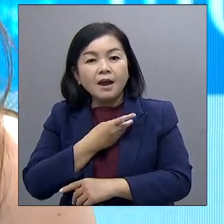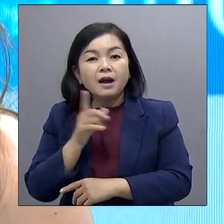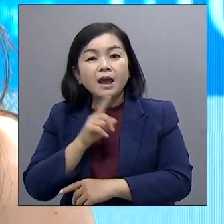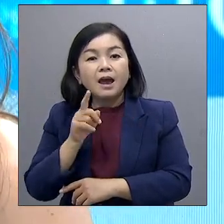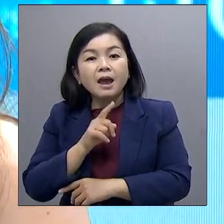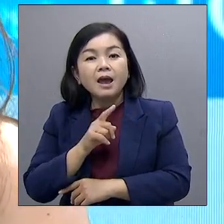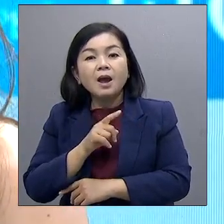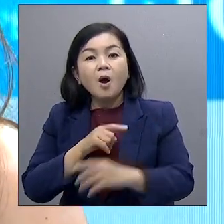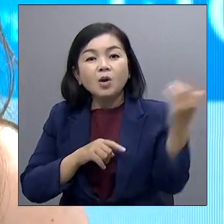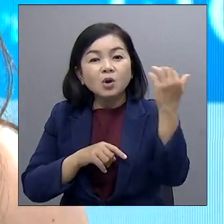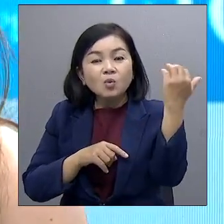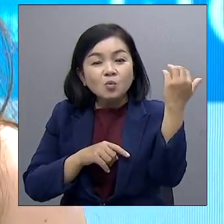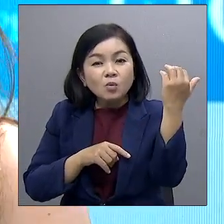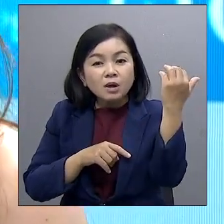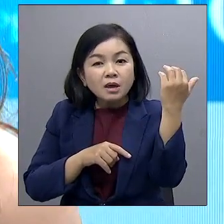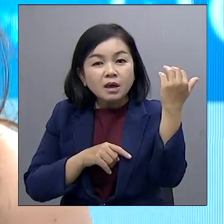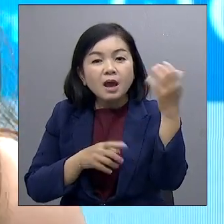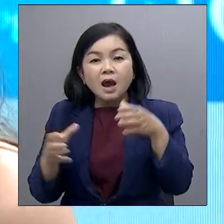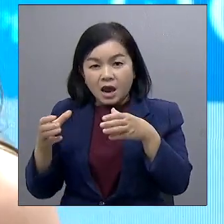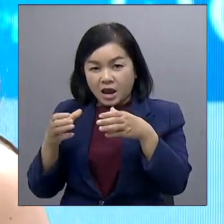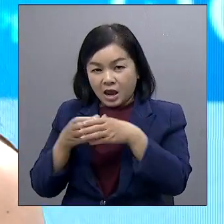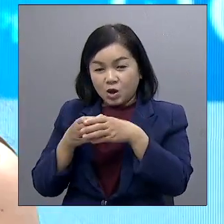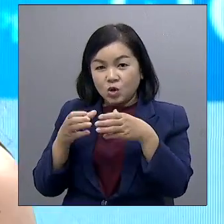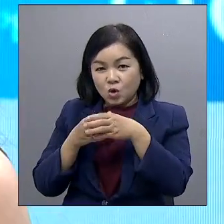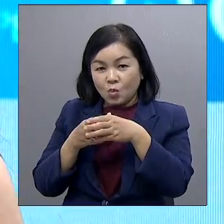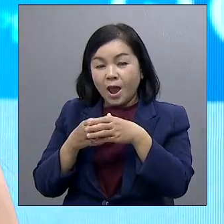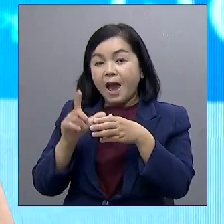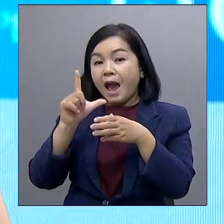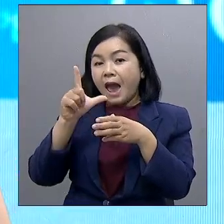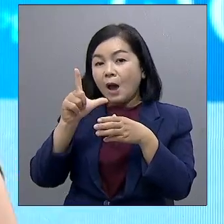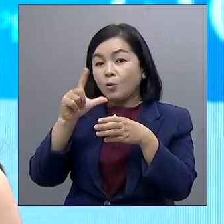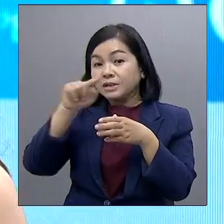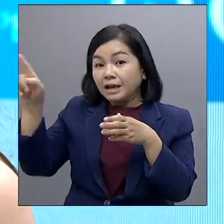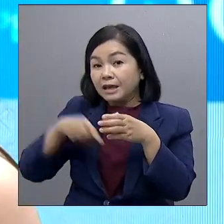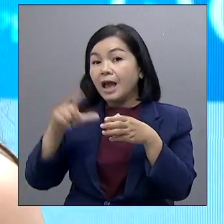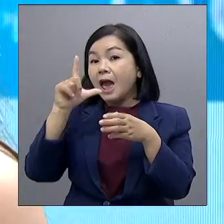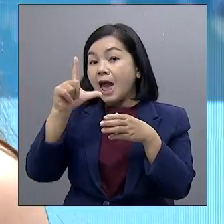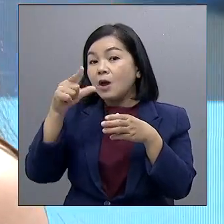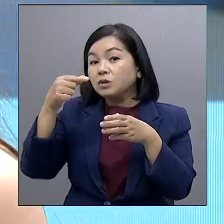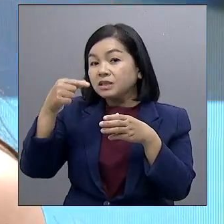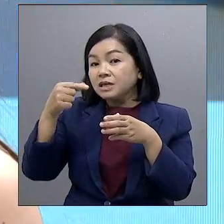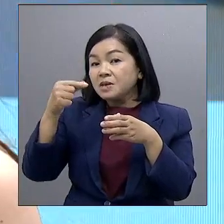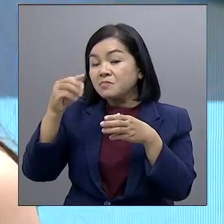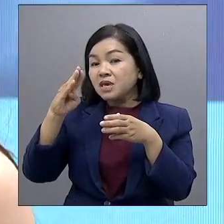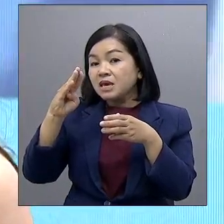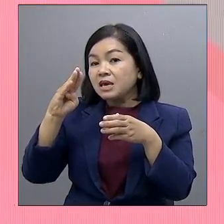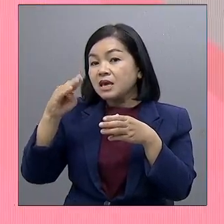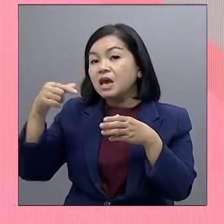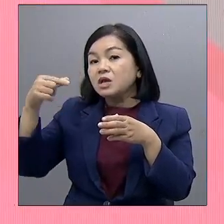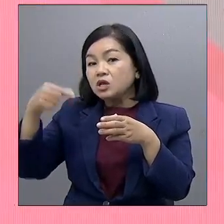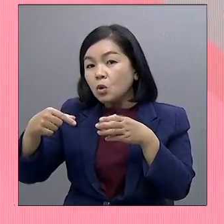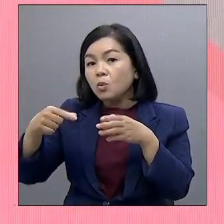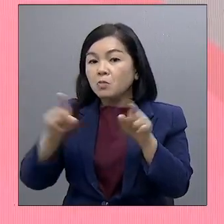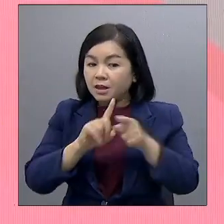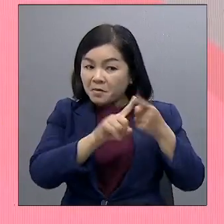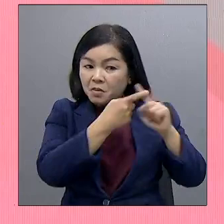ช่องเนี่ยเปิดมุมมองใหม่ๆของ LGBTLGBTQด้วยเพราะเดี๋ยวนี้เข้าเทียมกันแล้วนะคุณหมอเพื่อนพี่ที่รู้จักเก่งๆก็เป็น